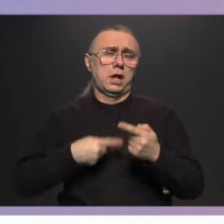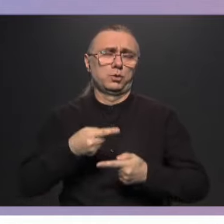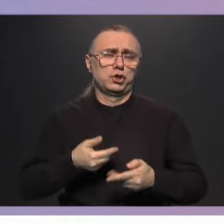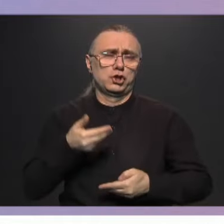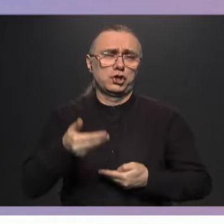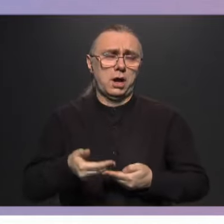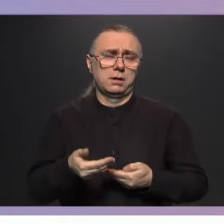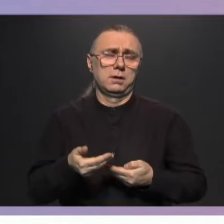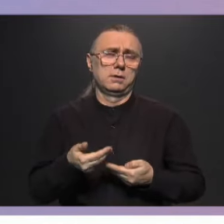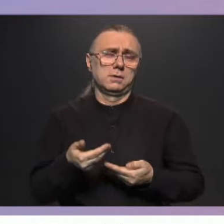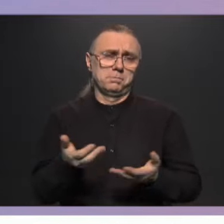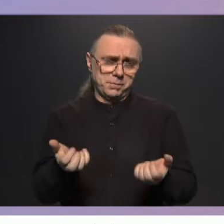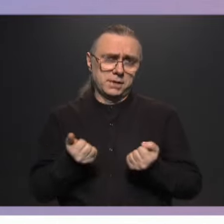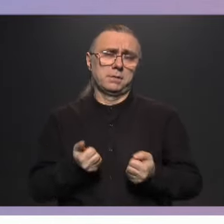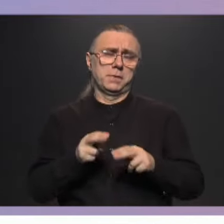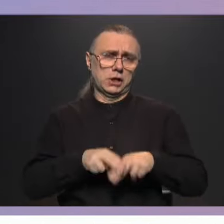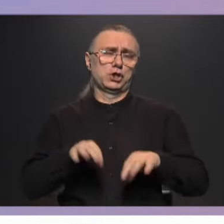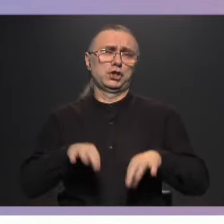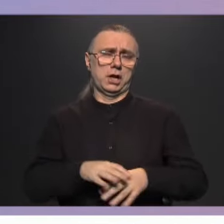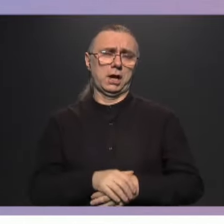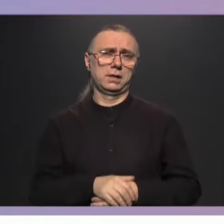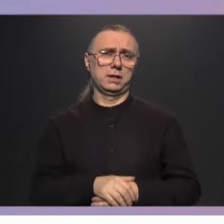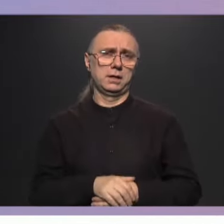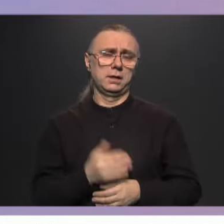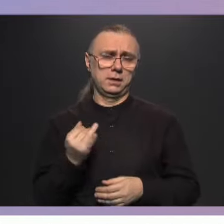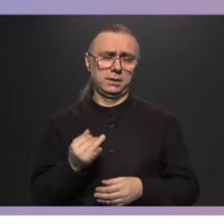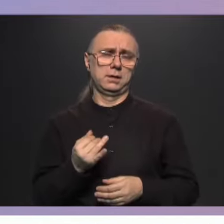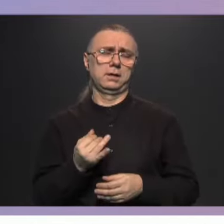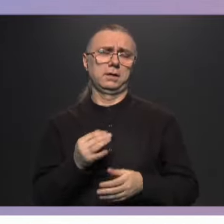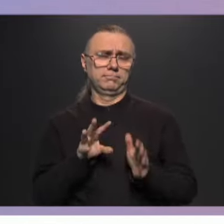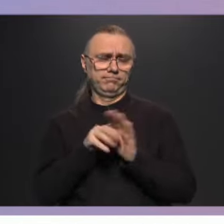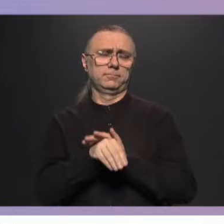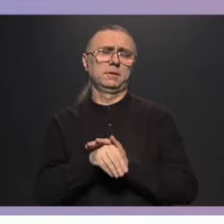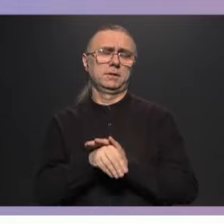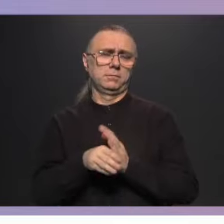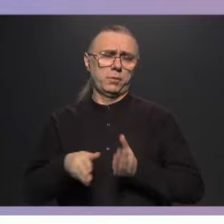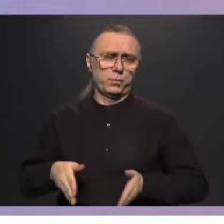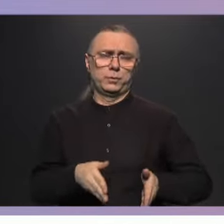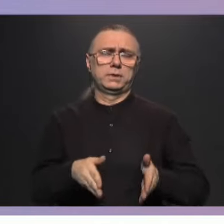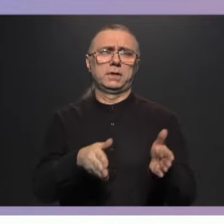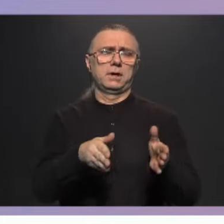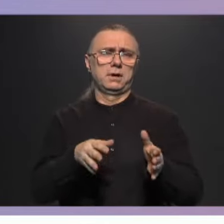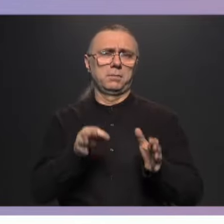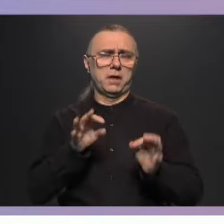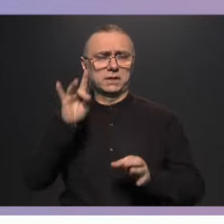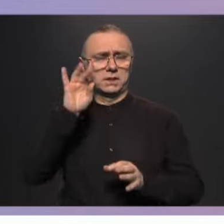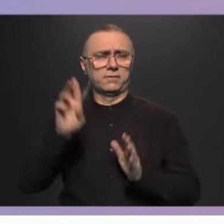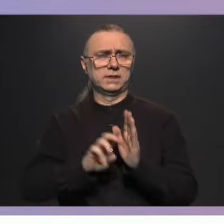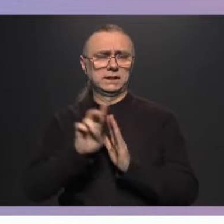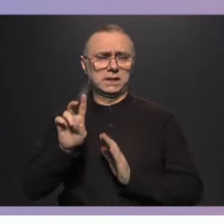и следовать уже пути Русской Православной Церкви, нашей русской